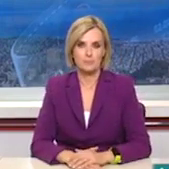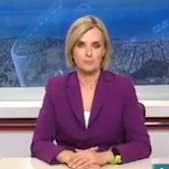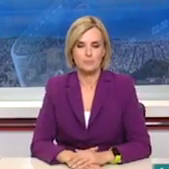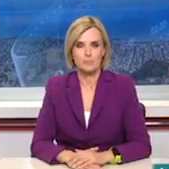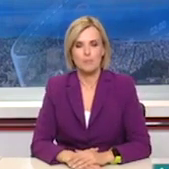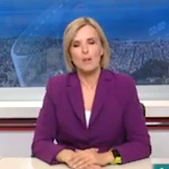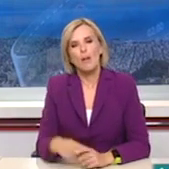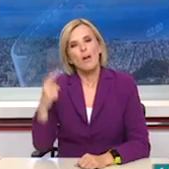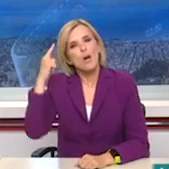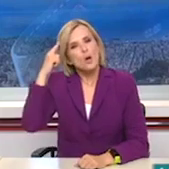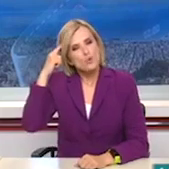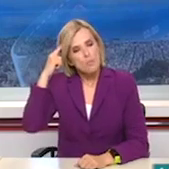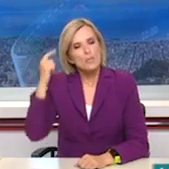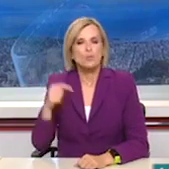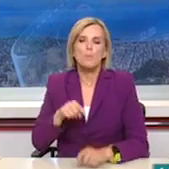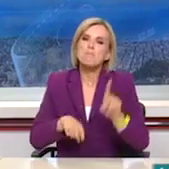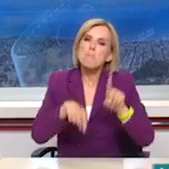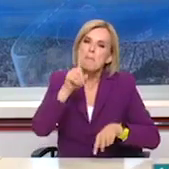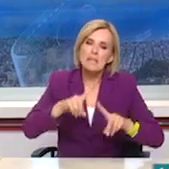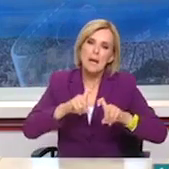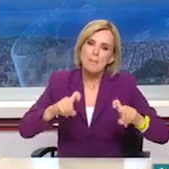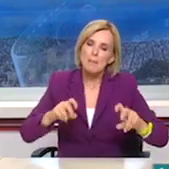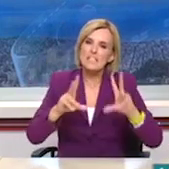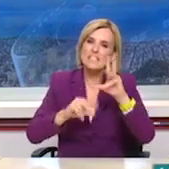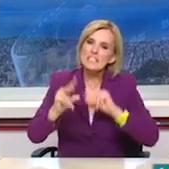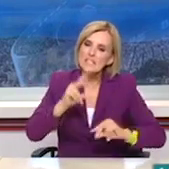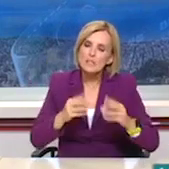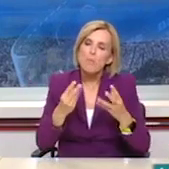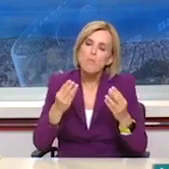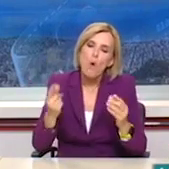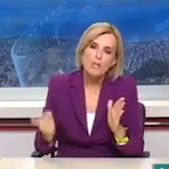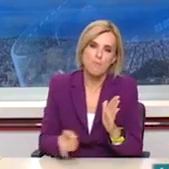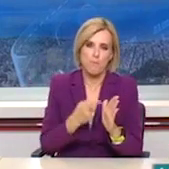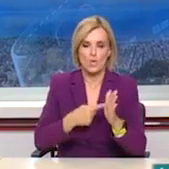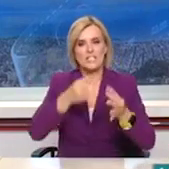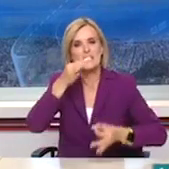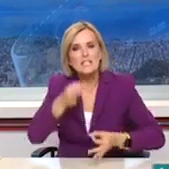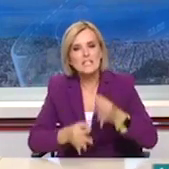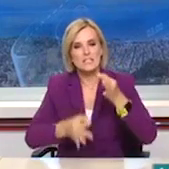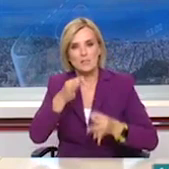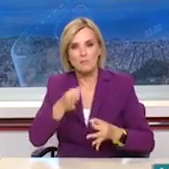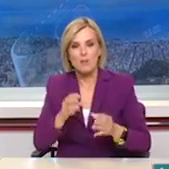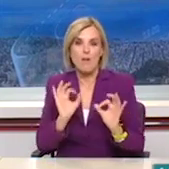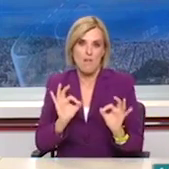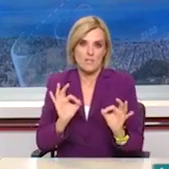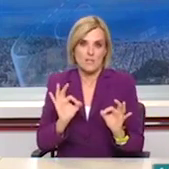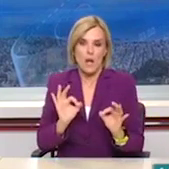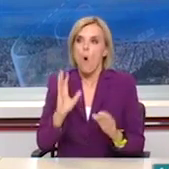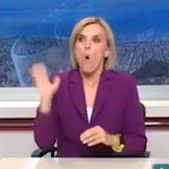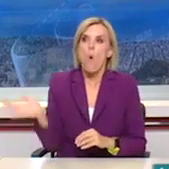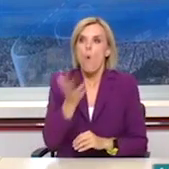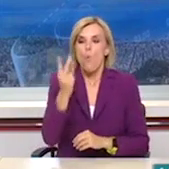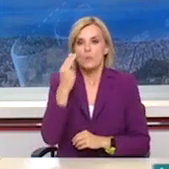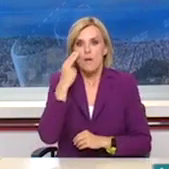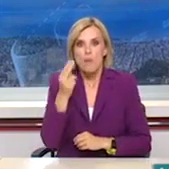Νομίζω κάποια από τα πράγματα που έχουμε συζητήσει πολλές φορές σε αυτό το δελτίο τύπου. Οπωσδήποτε είναι η αύξηση του αριθμού των κρουσμάτων,